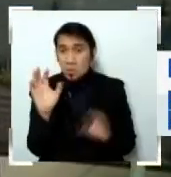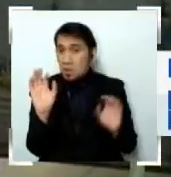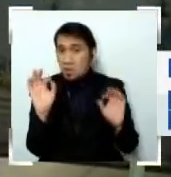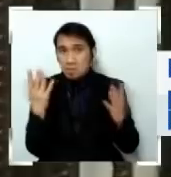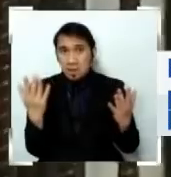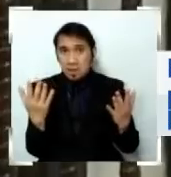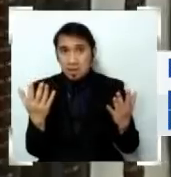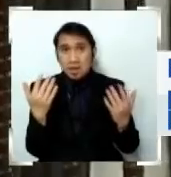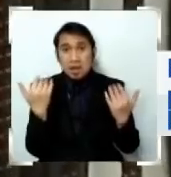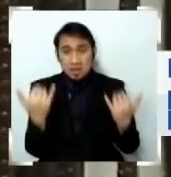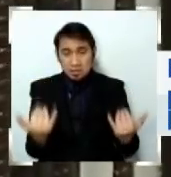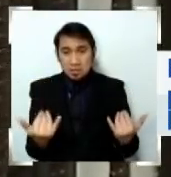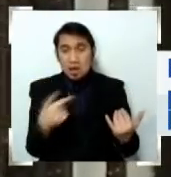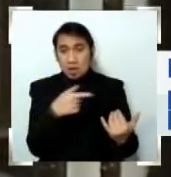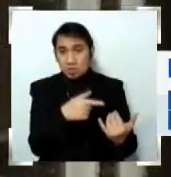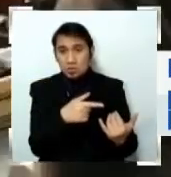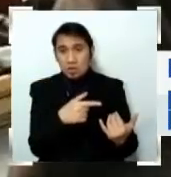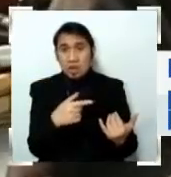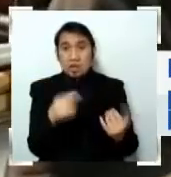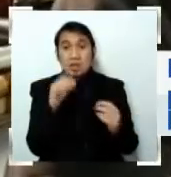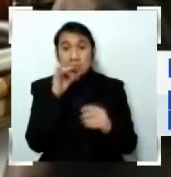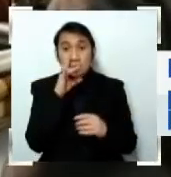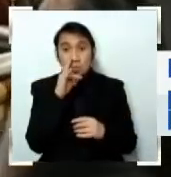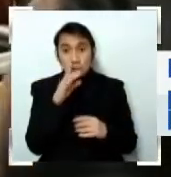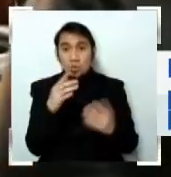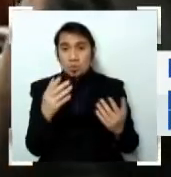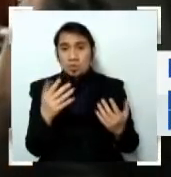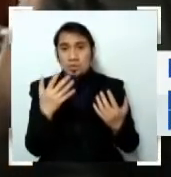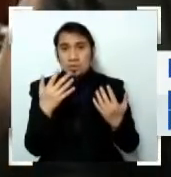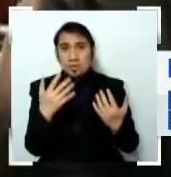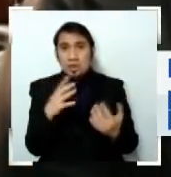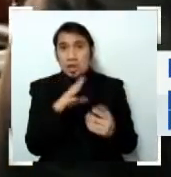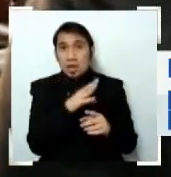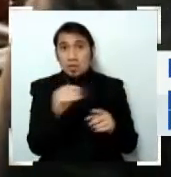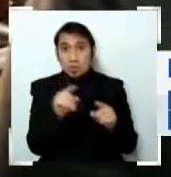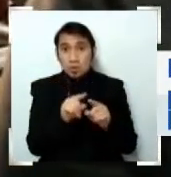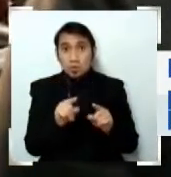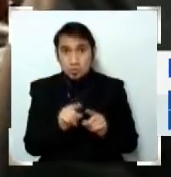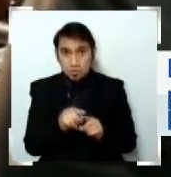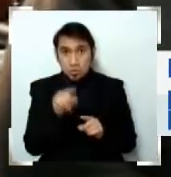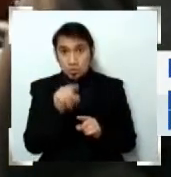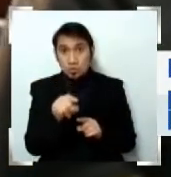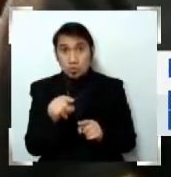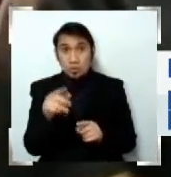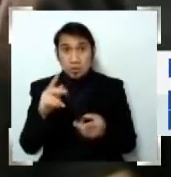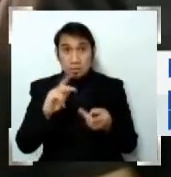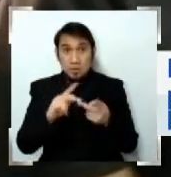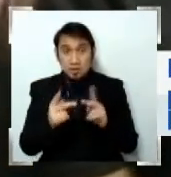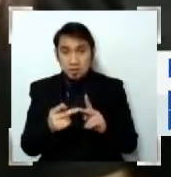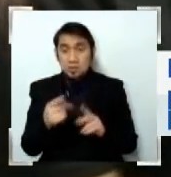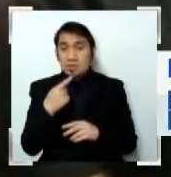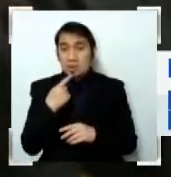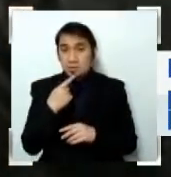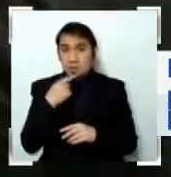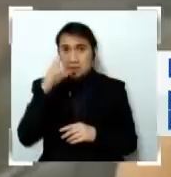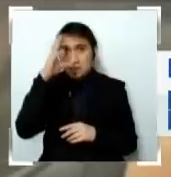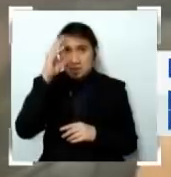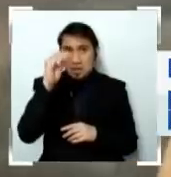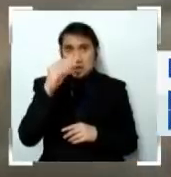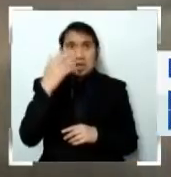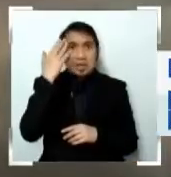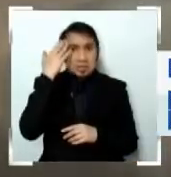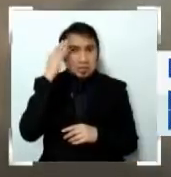buwang nagdadalang tao. Inaresto rin ang kanyang live-in partner na kasama niya ng ma-entrap. Pero ayon sa lalaki, hindi niya alam ang panluloko ng